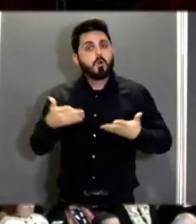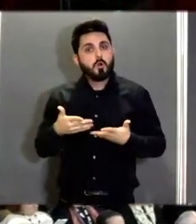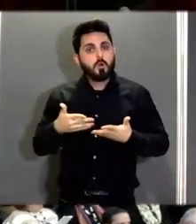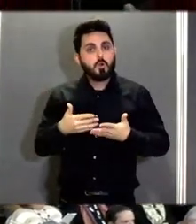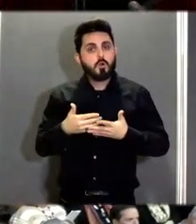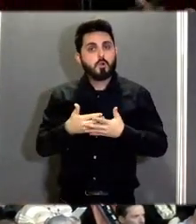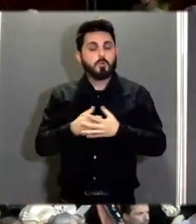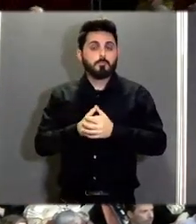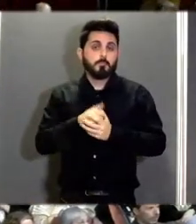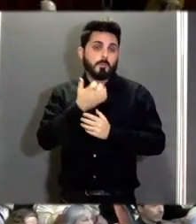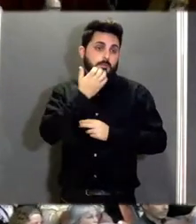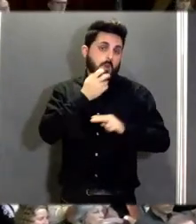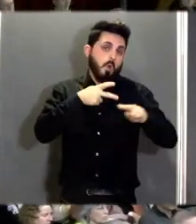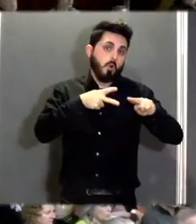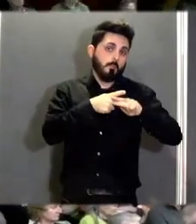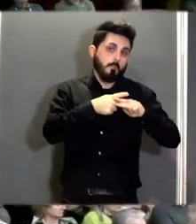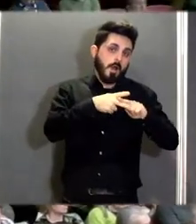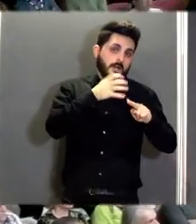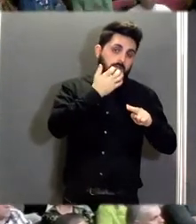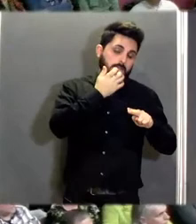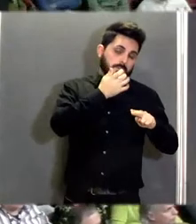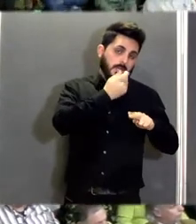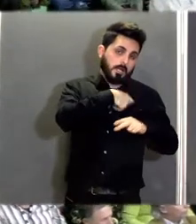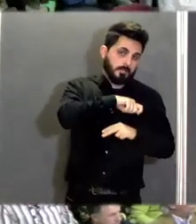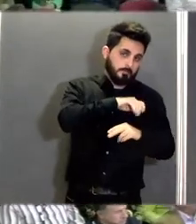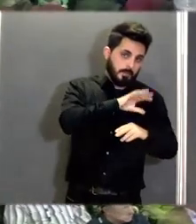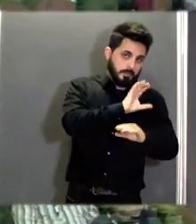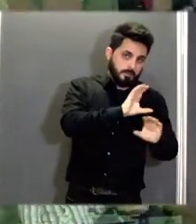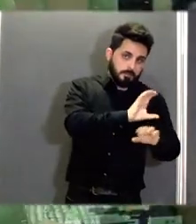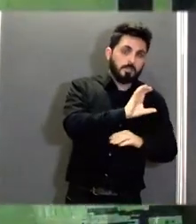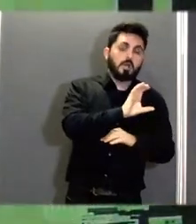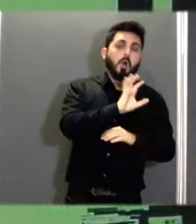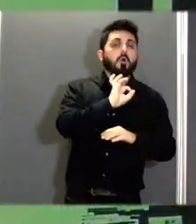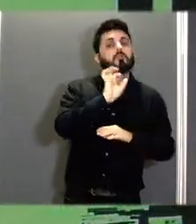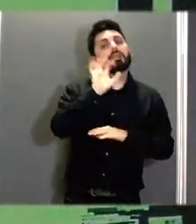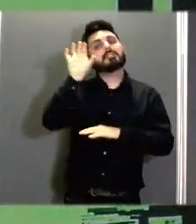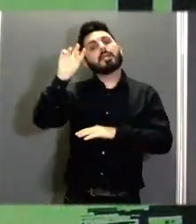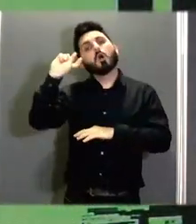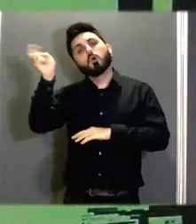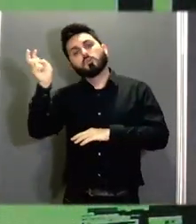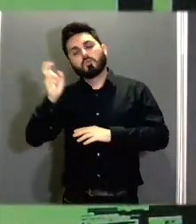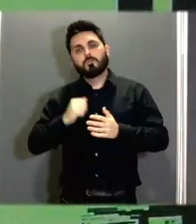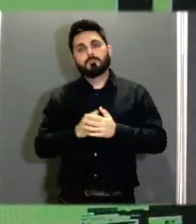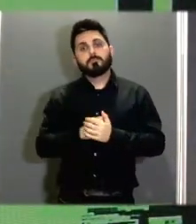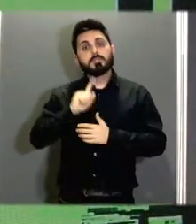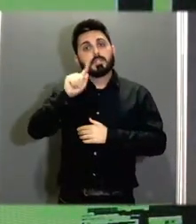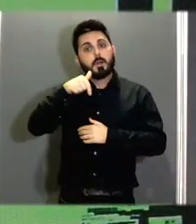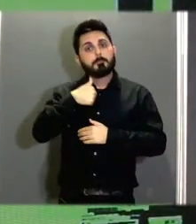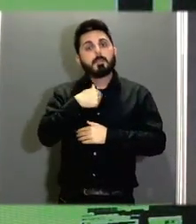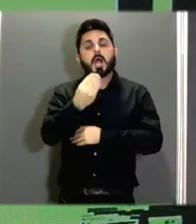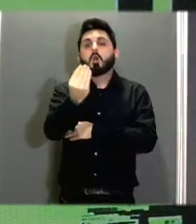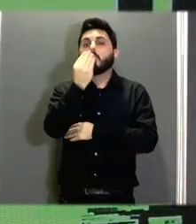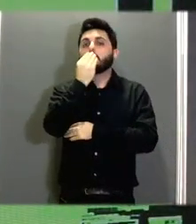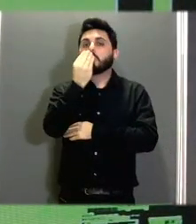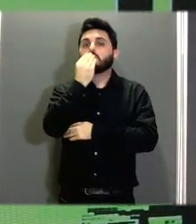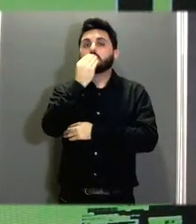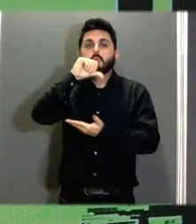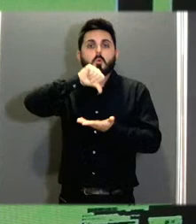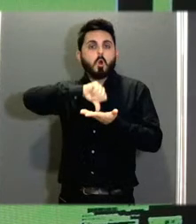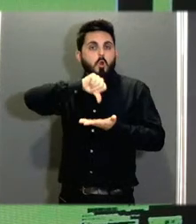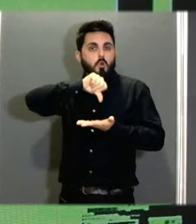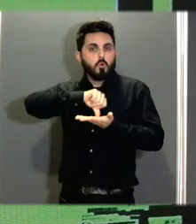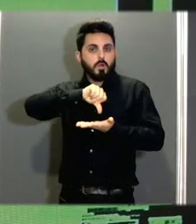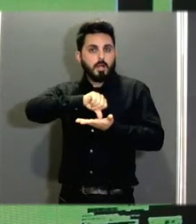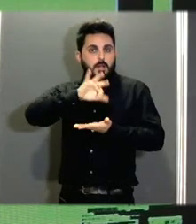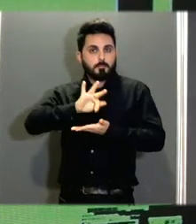de l'estat espanyol, per exemple, en un altre estat? També cal promocionar el consum local i la internacionalització